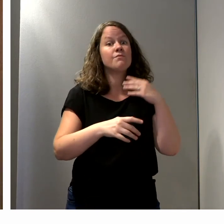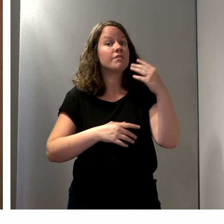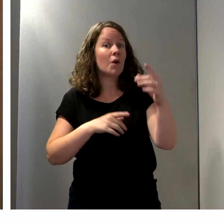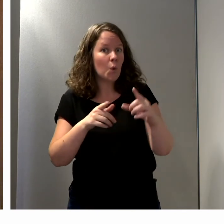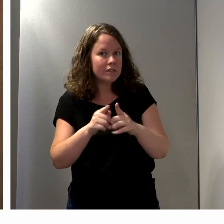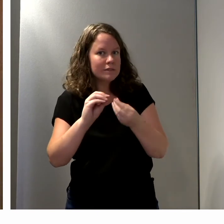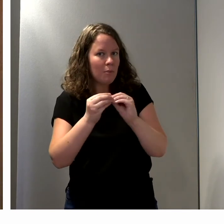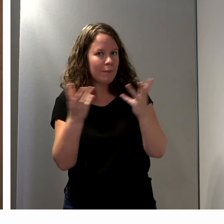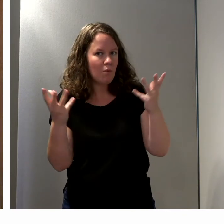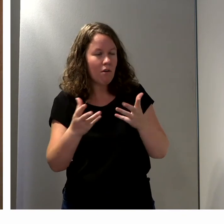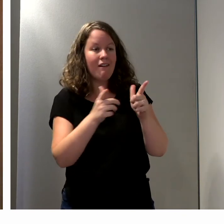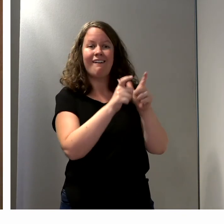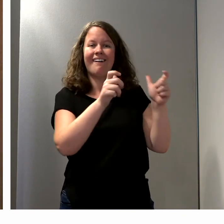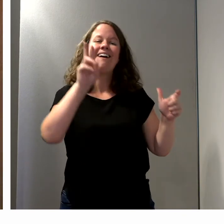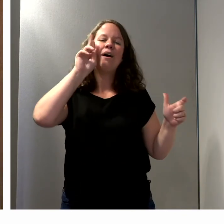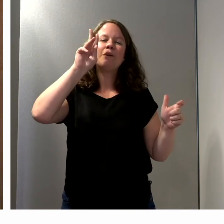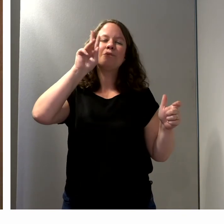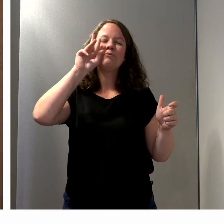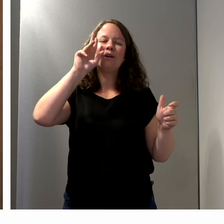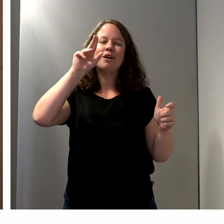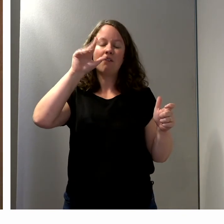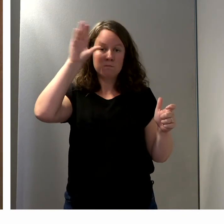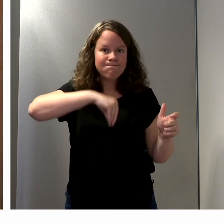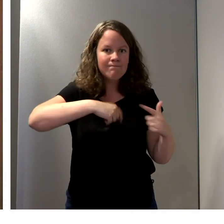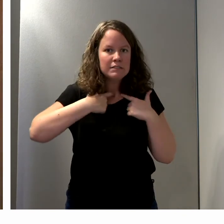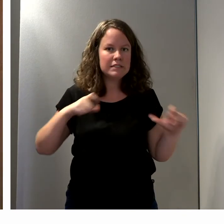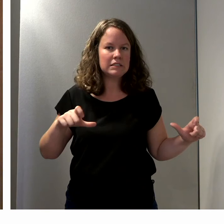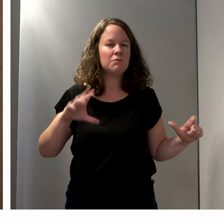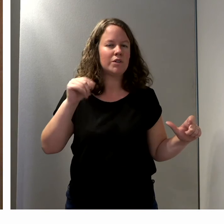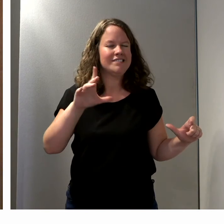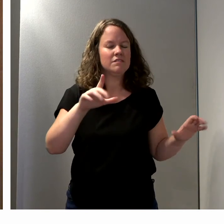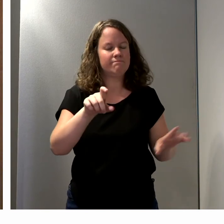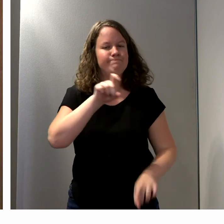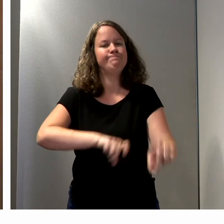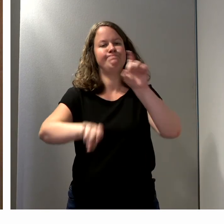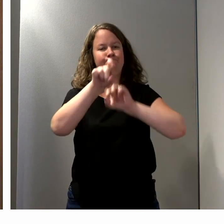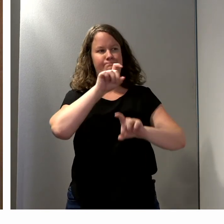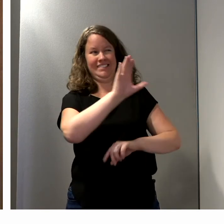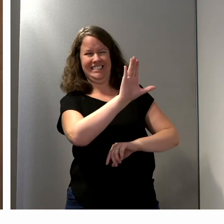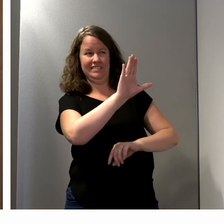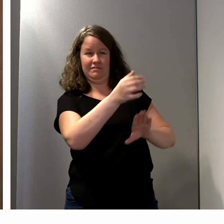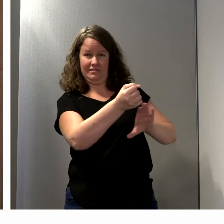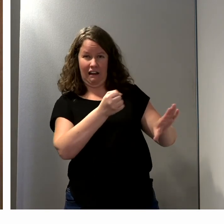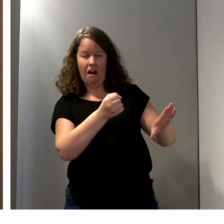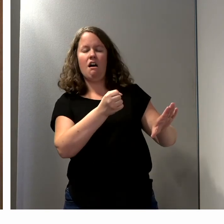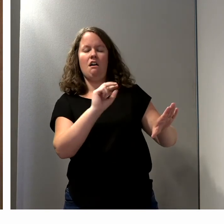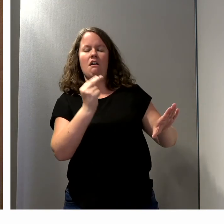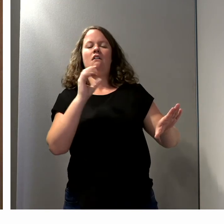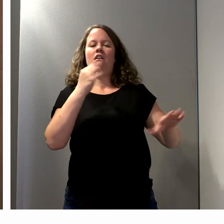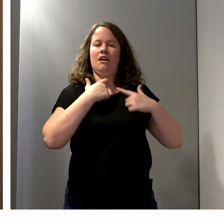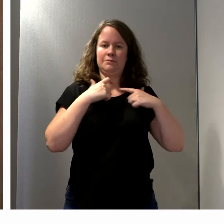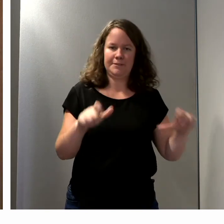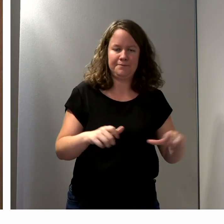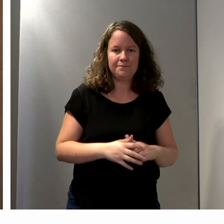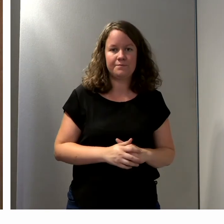falloir un petit peu déplacer pour pouvoir intégrer ces nouvelles pratiques. Et évidemment, la formation,